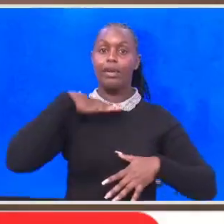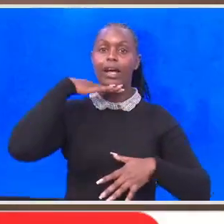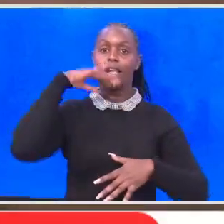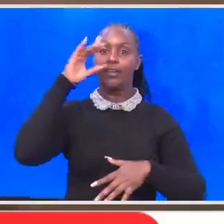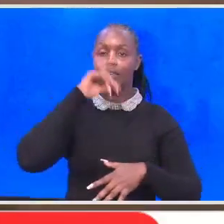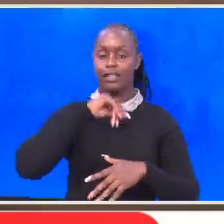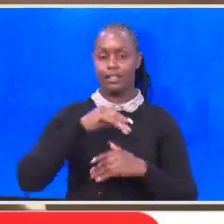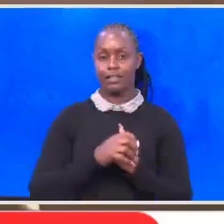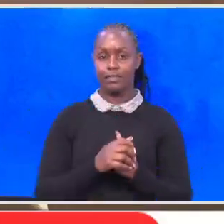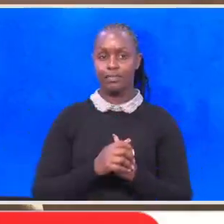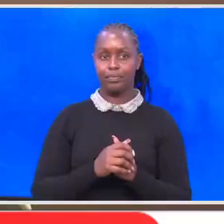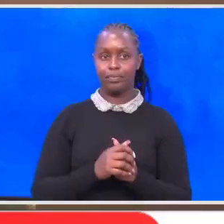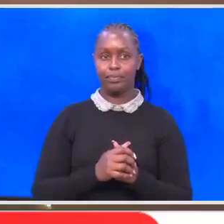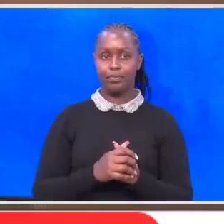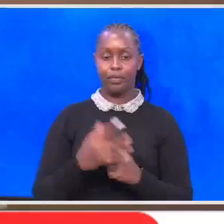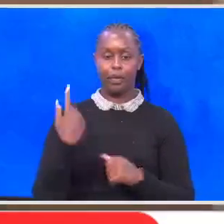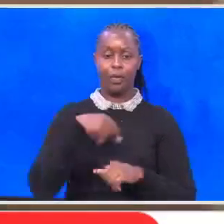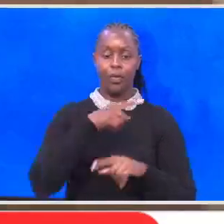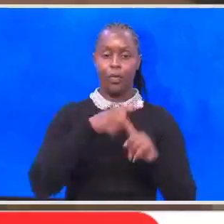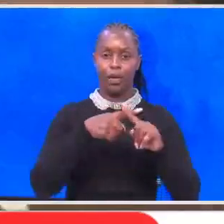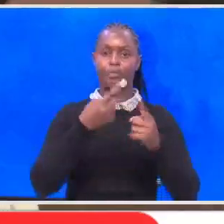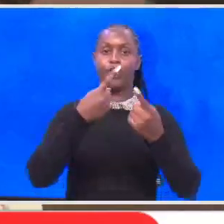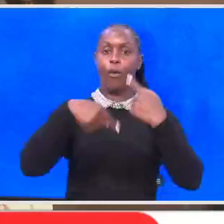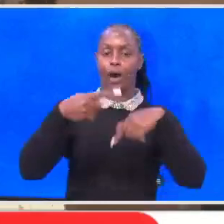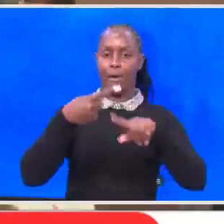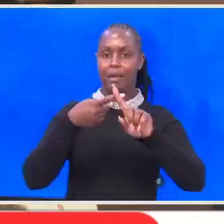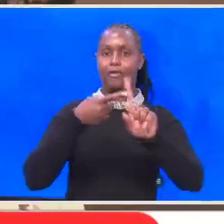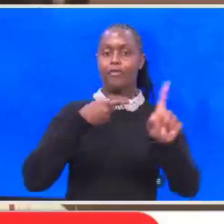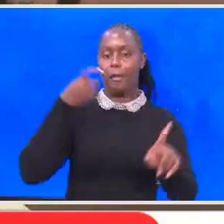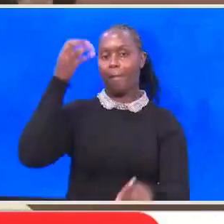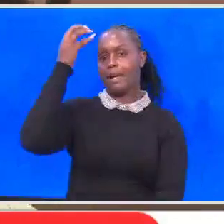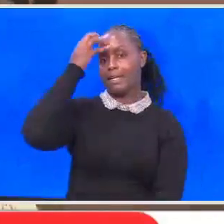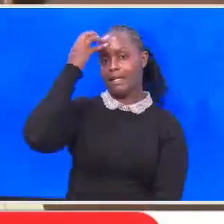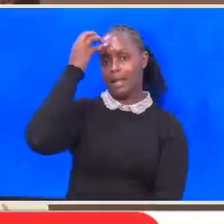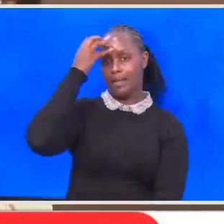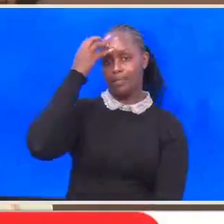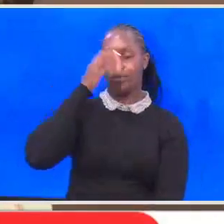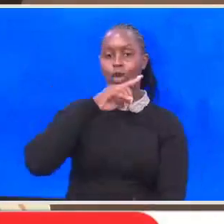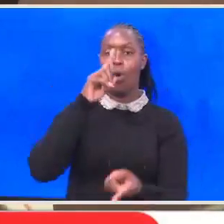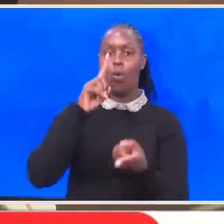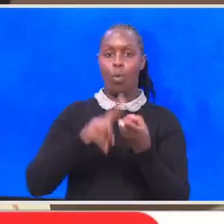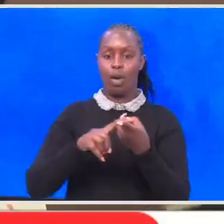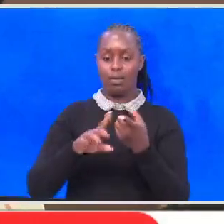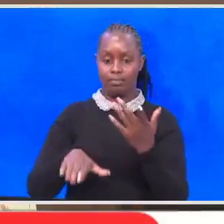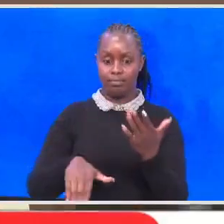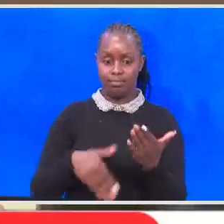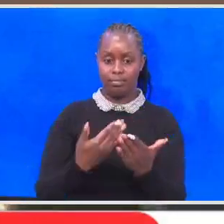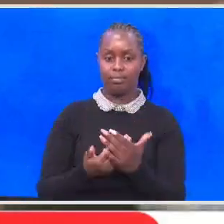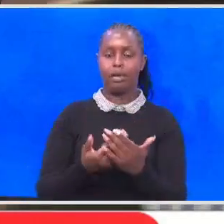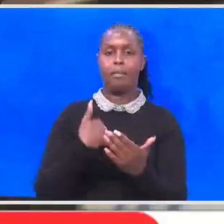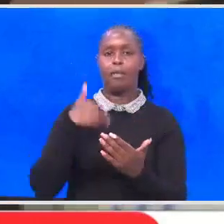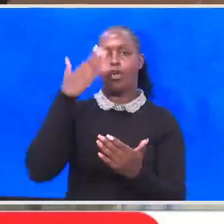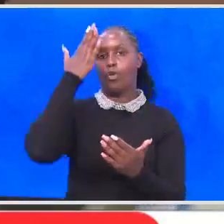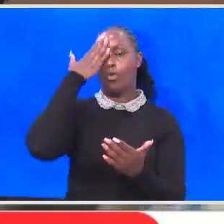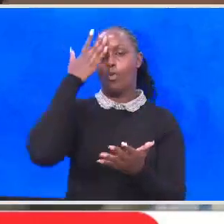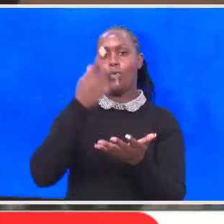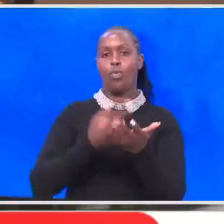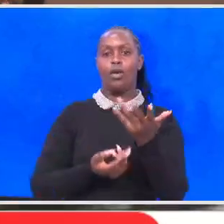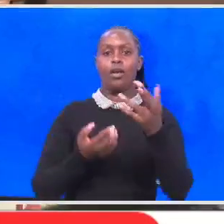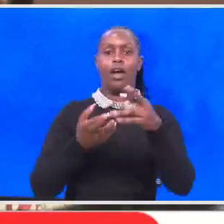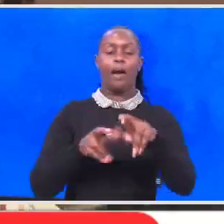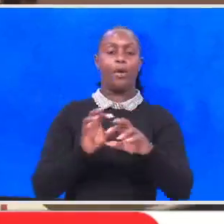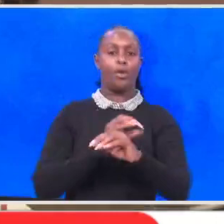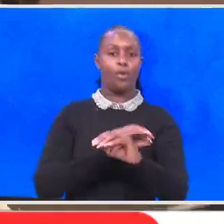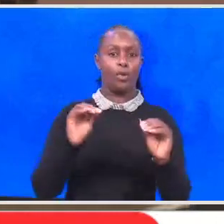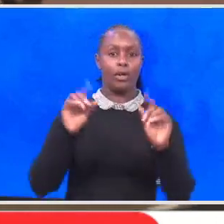tuna travel kutoka Kitale. Sasa wakati tulikuja, hata mimi sikuelewa fenye fenye ajali